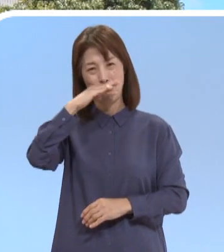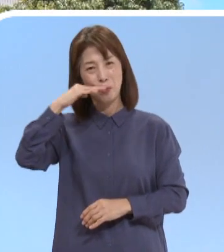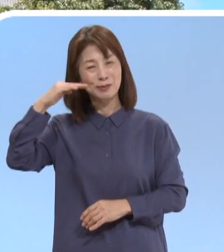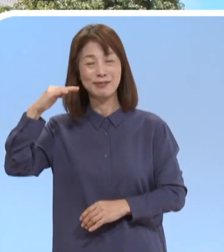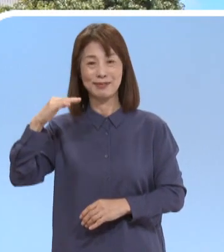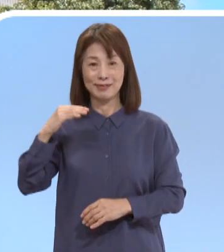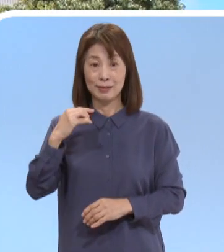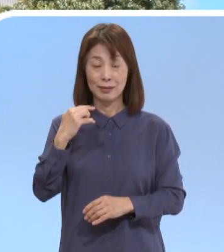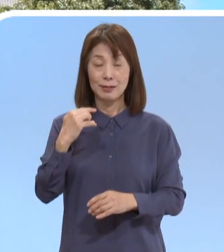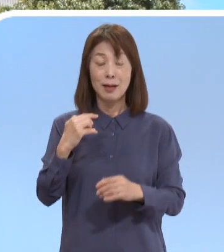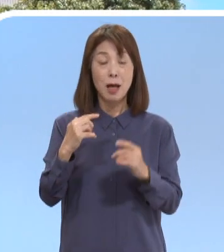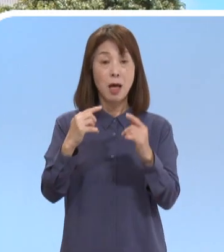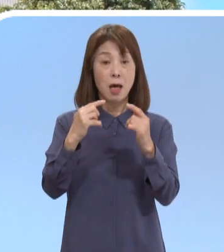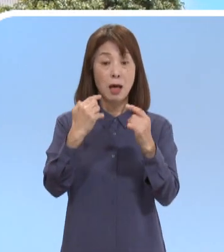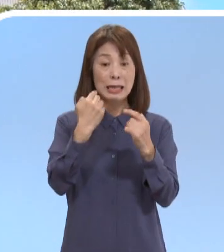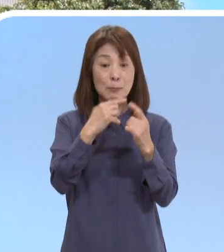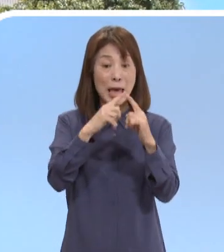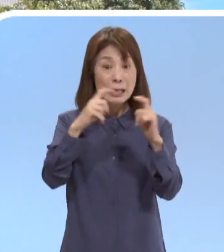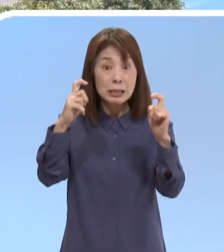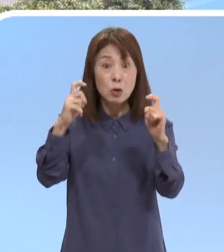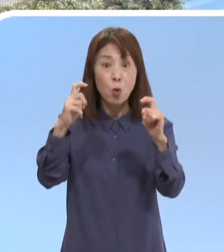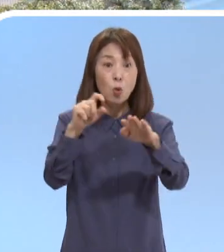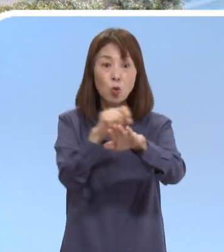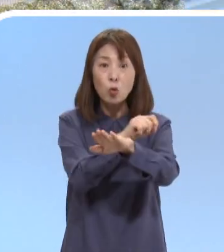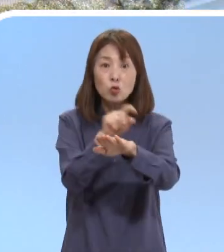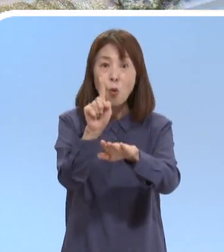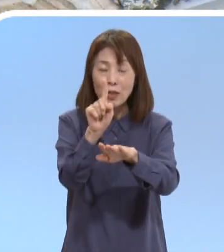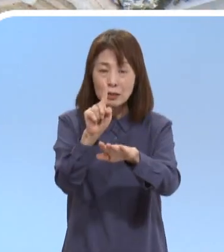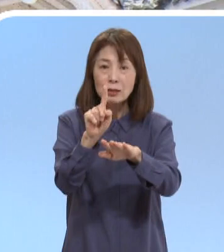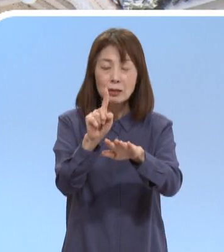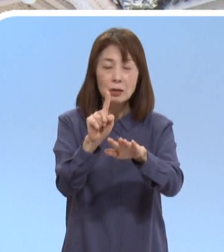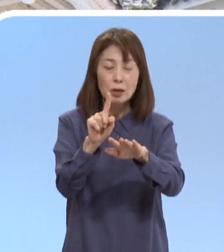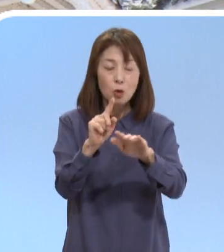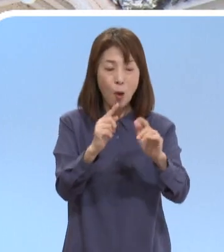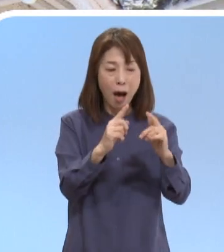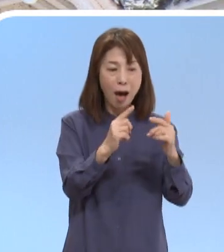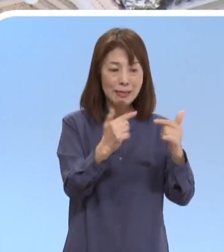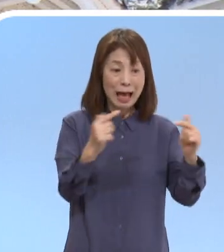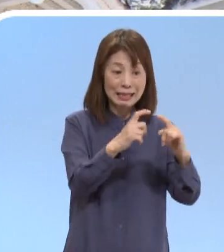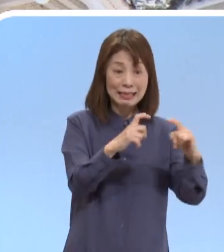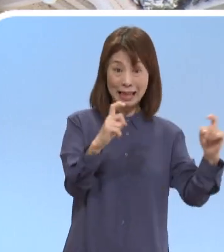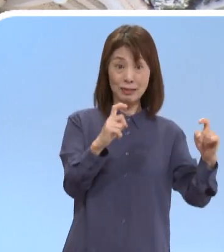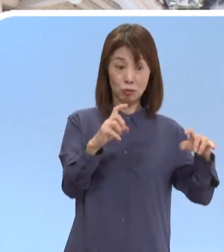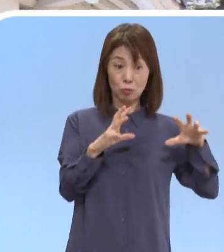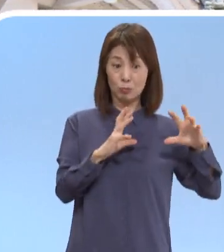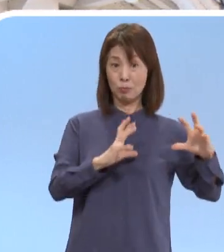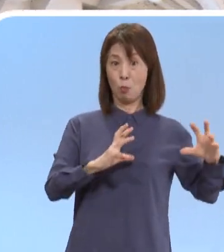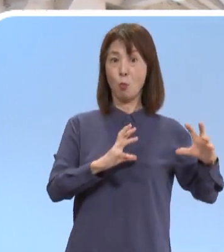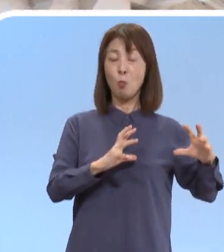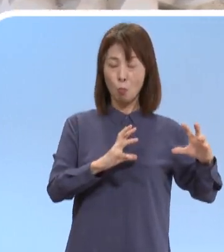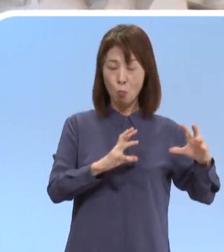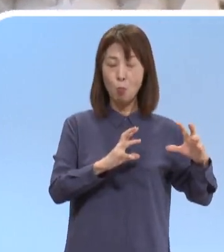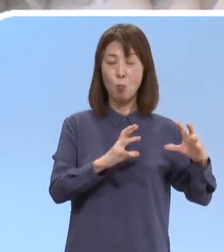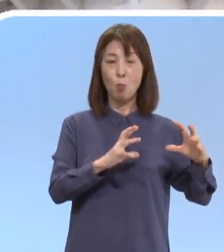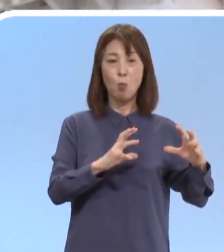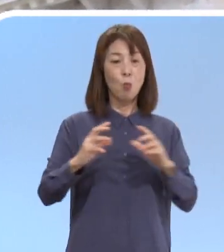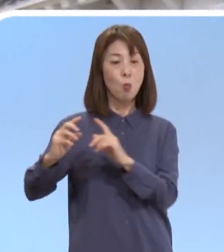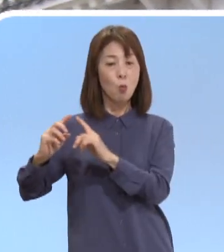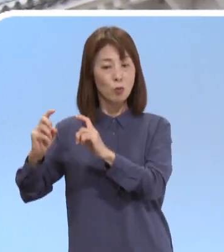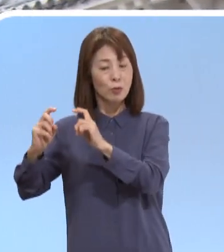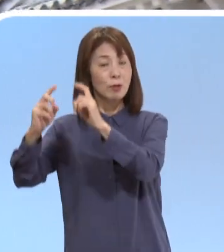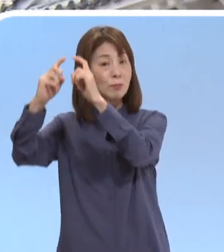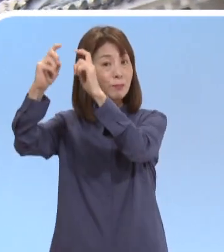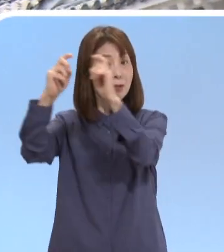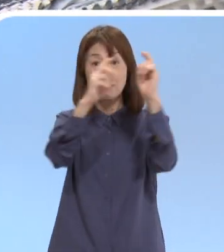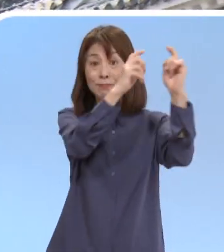特徴がですね、連立式天守といいまして、はい、大天守、手前に西小天守、はい、その奥に乾小天守、で、